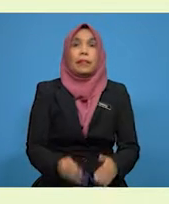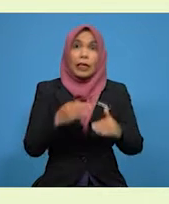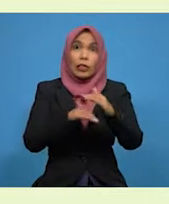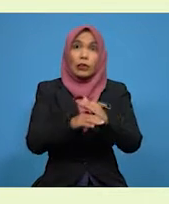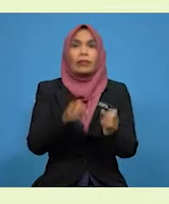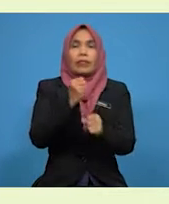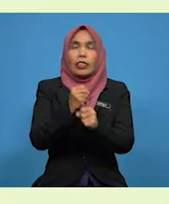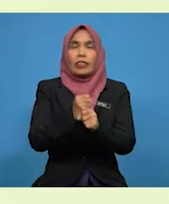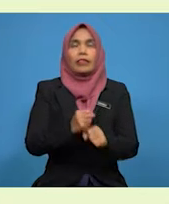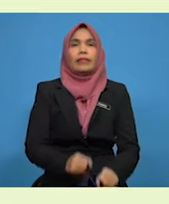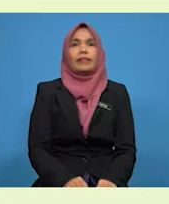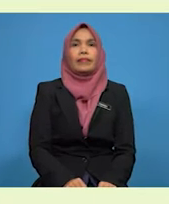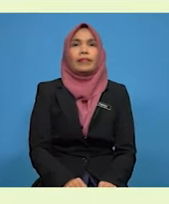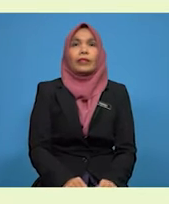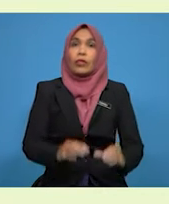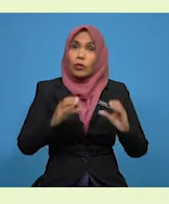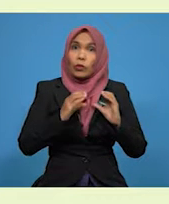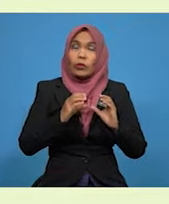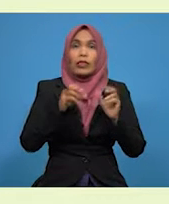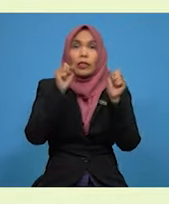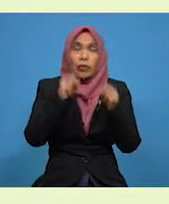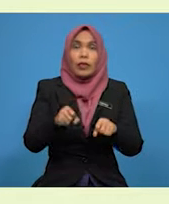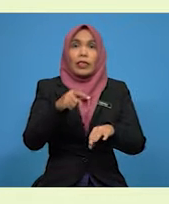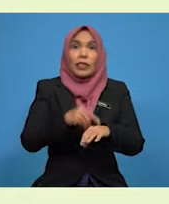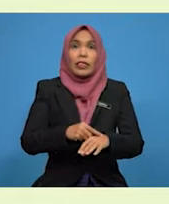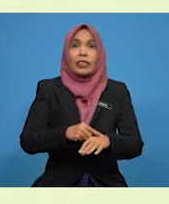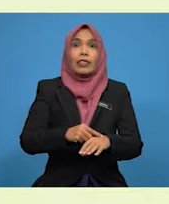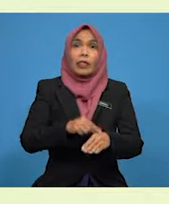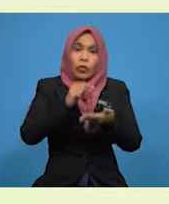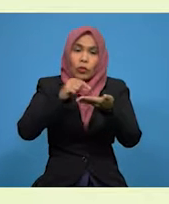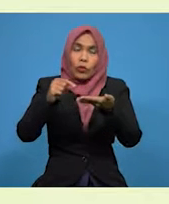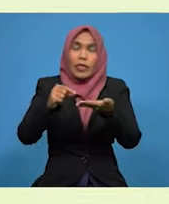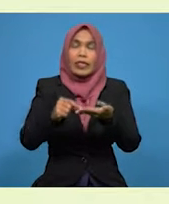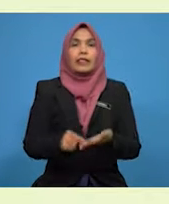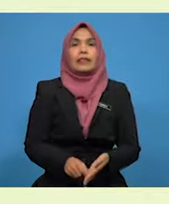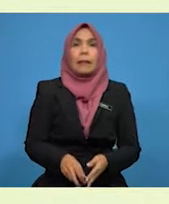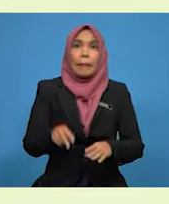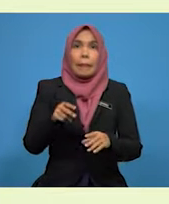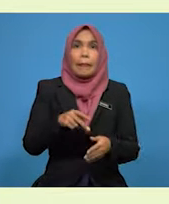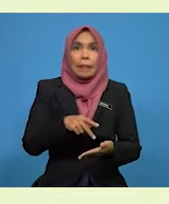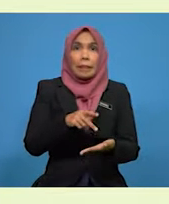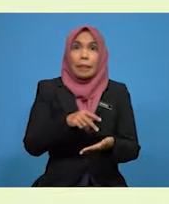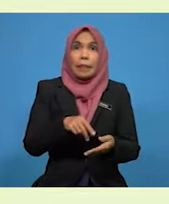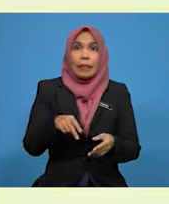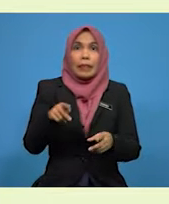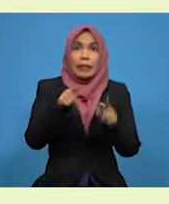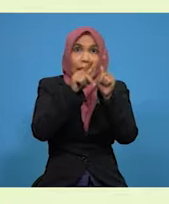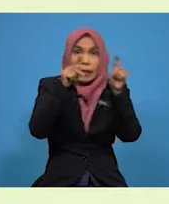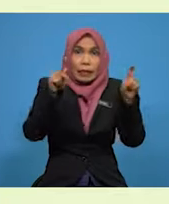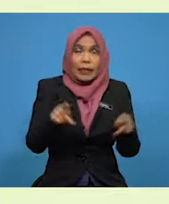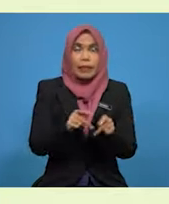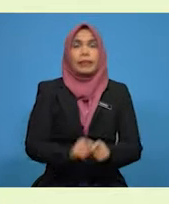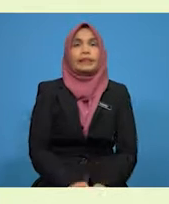perakam tersebut. Selain itu, pihak pengurusan juga dapat menggunakan rekod kehadiran